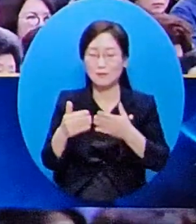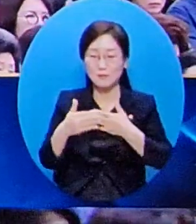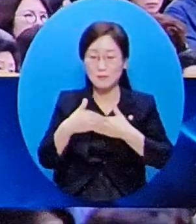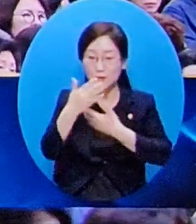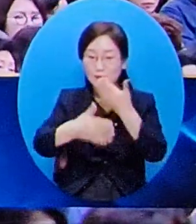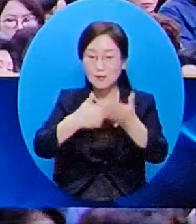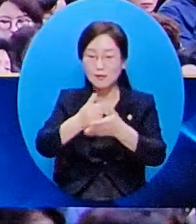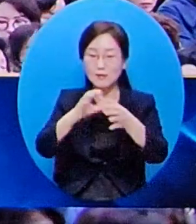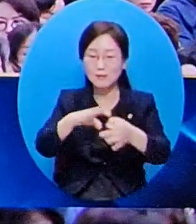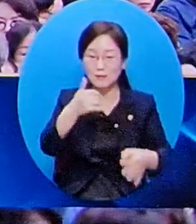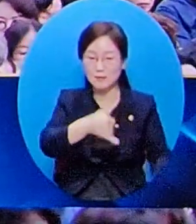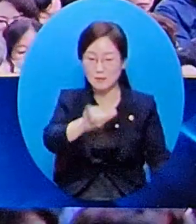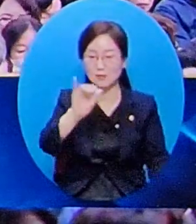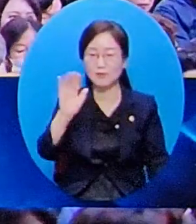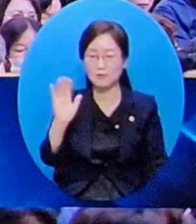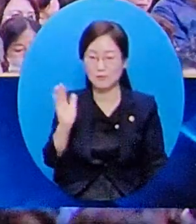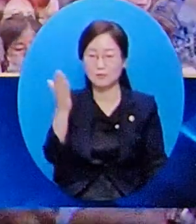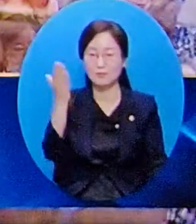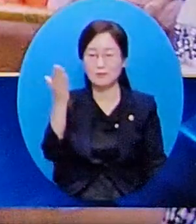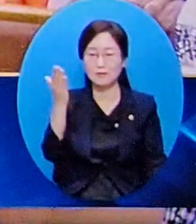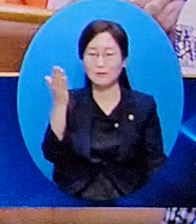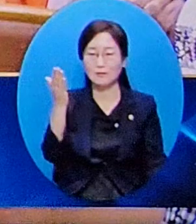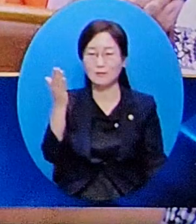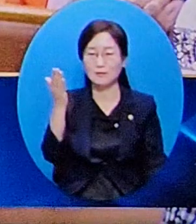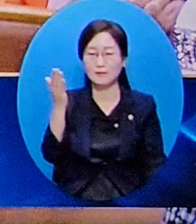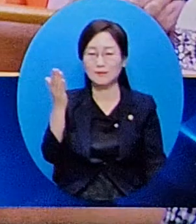저는 하나님의 자녀가 되었습니다.